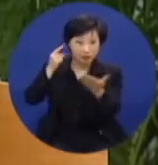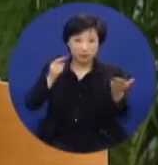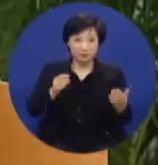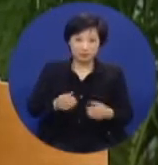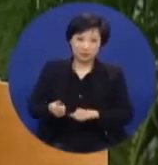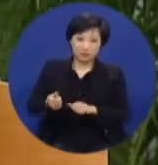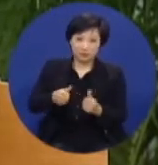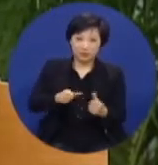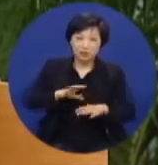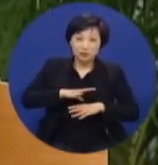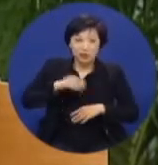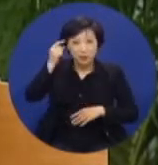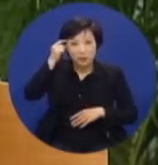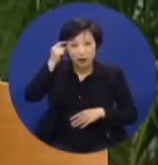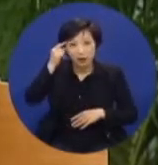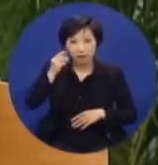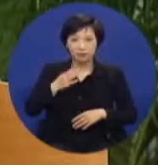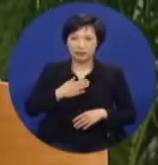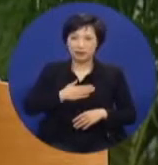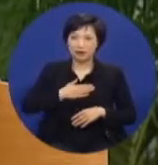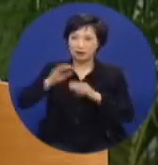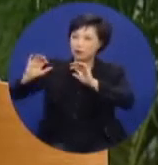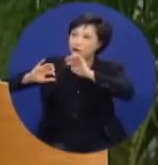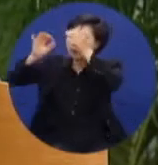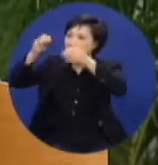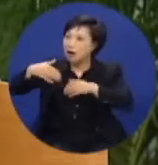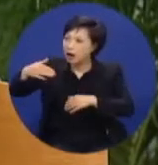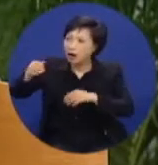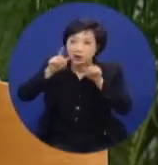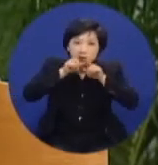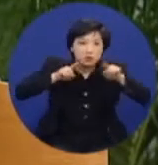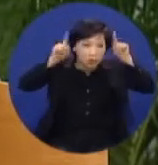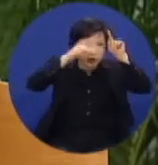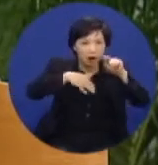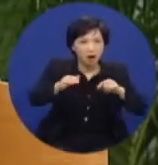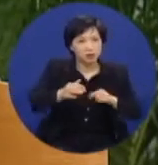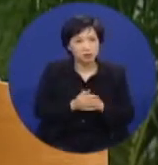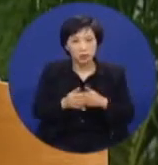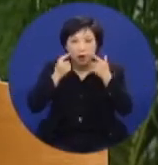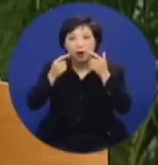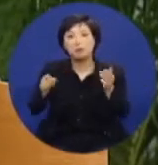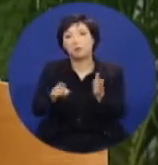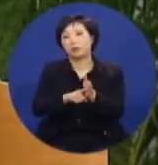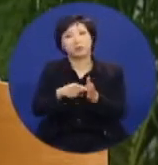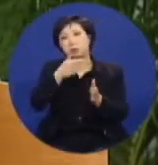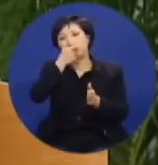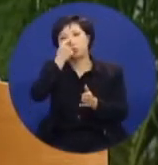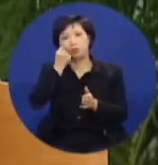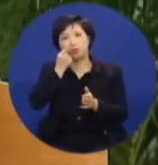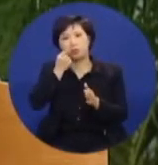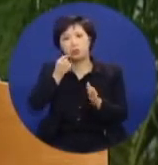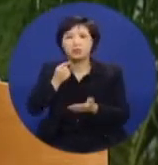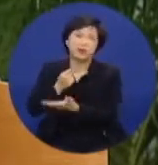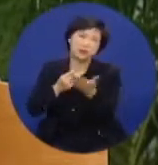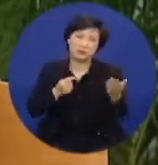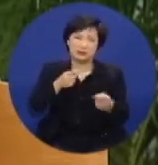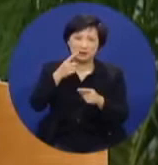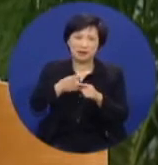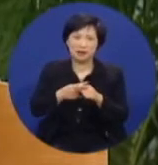외주 려욱과 내가 참 배까지 지우 깔지 확신이 없소 우린 그렇게 믿지만